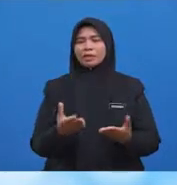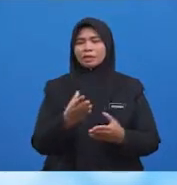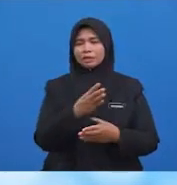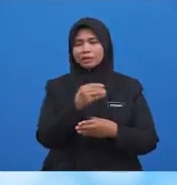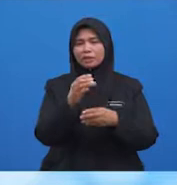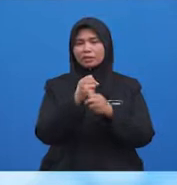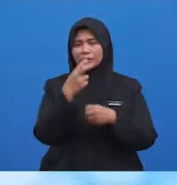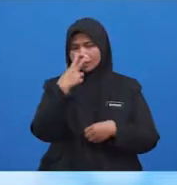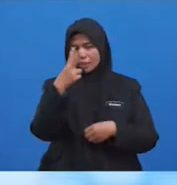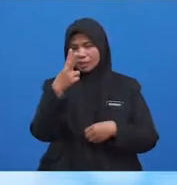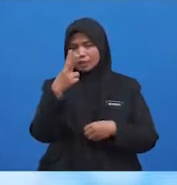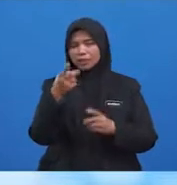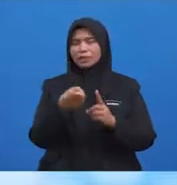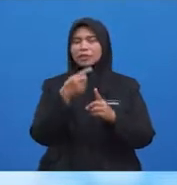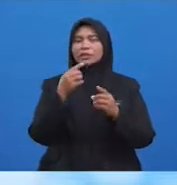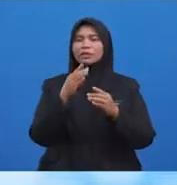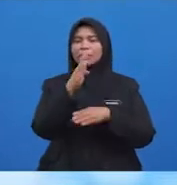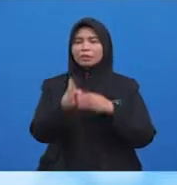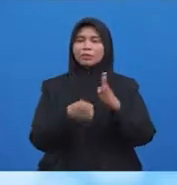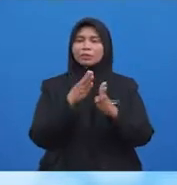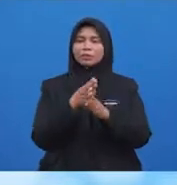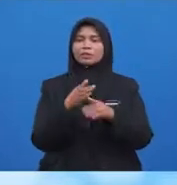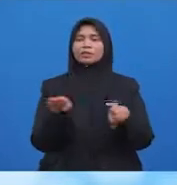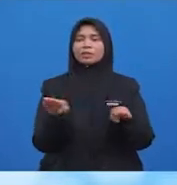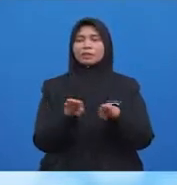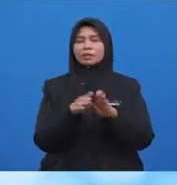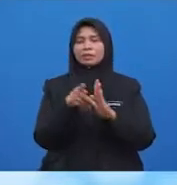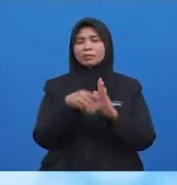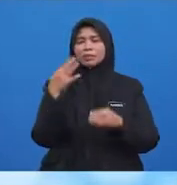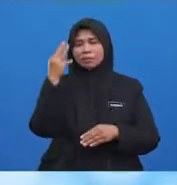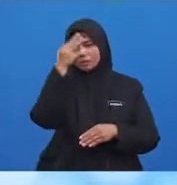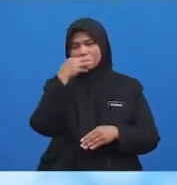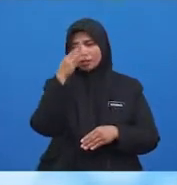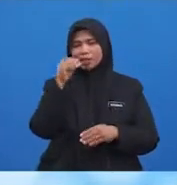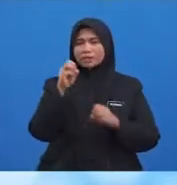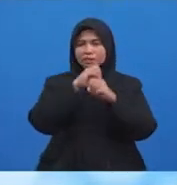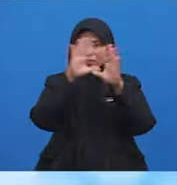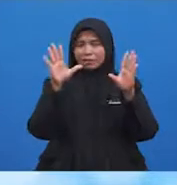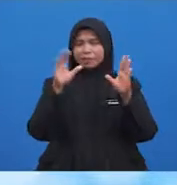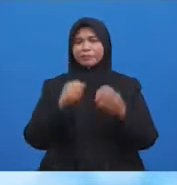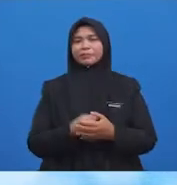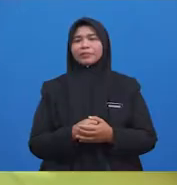dapat dilihat dari bumi sebagai permukaan yang cerah